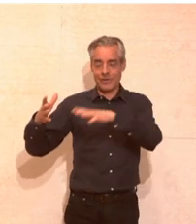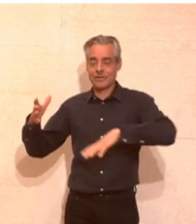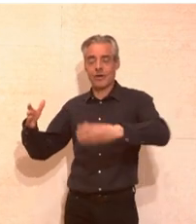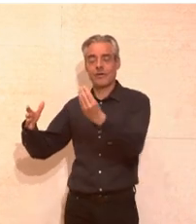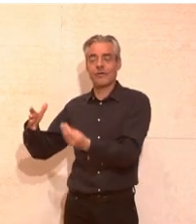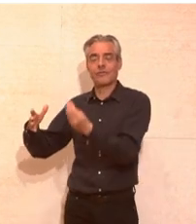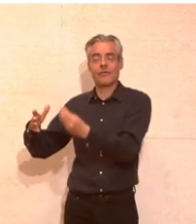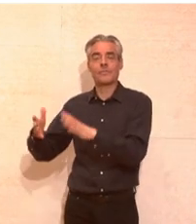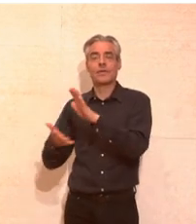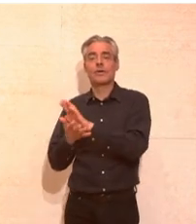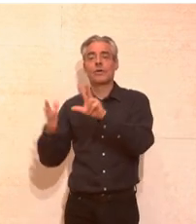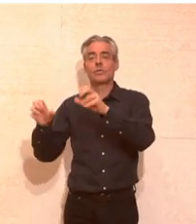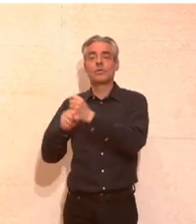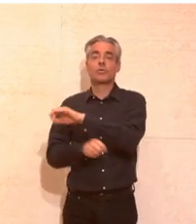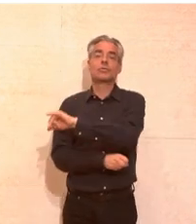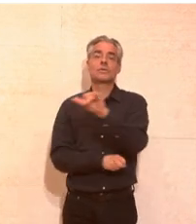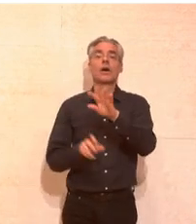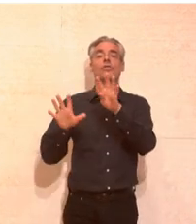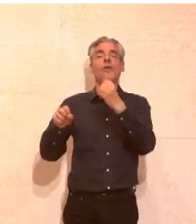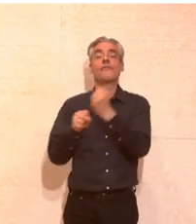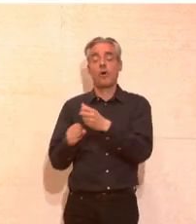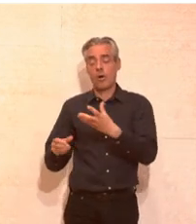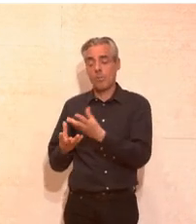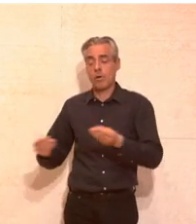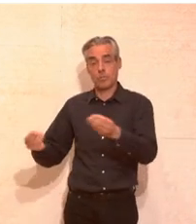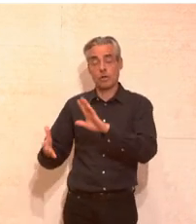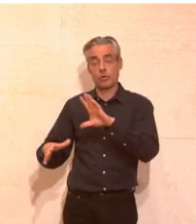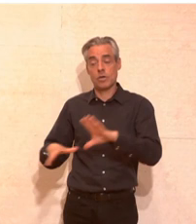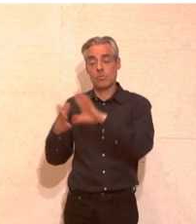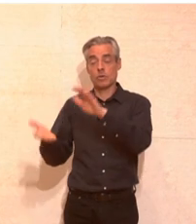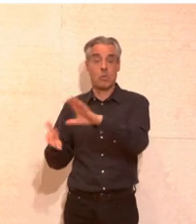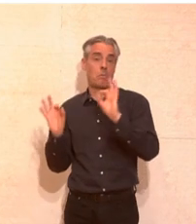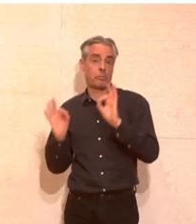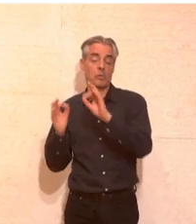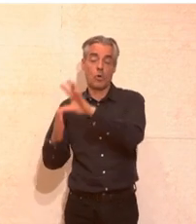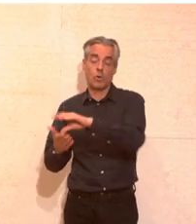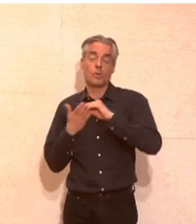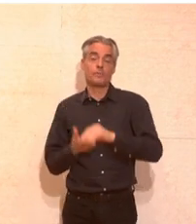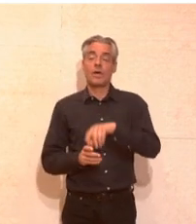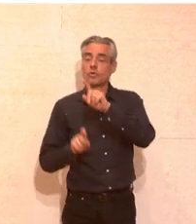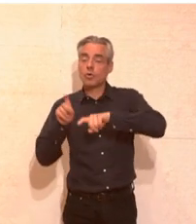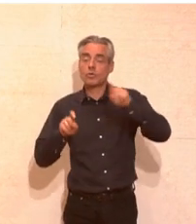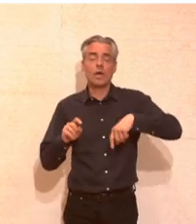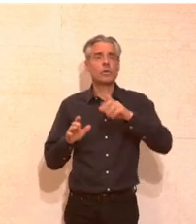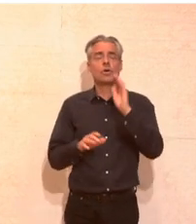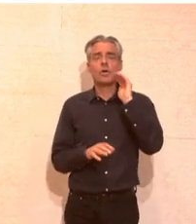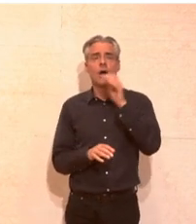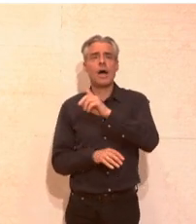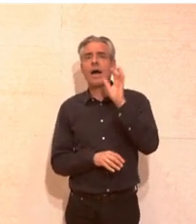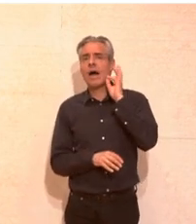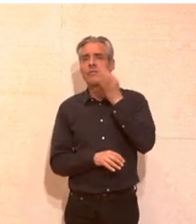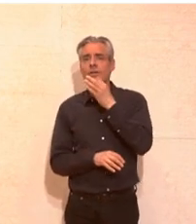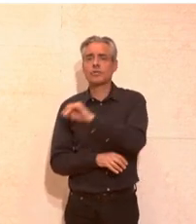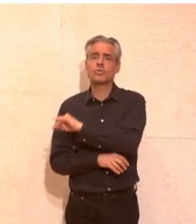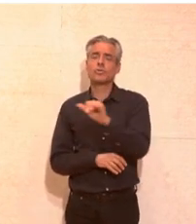en France qui étaient âgés entre 8 et 9 ans. Et donc, c'est une population représentative. Ils ont fait un sondage entre avril et juin